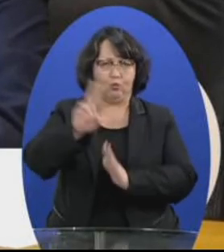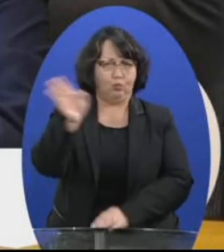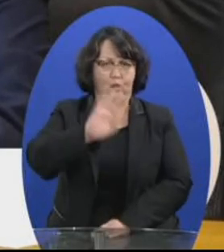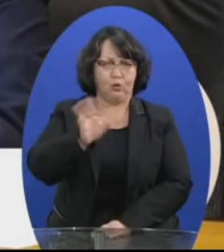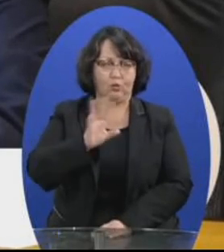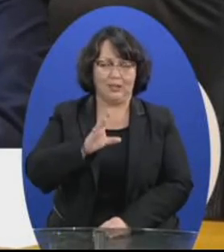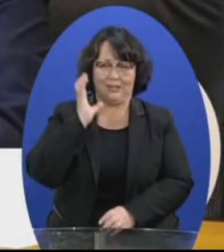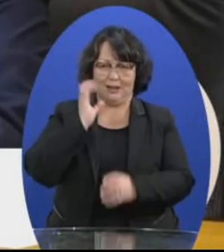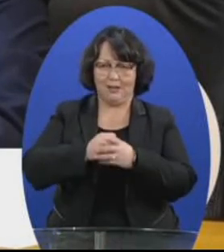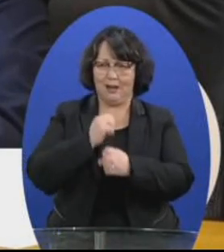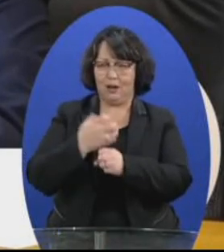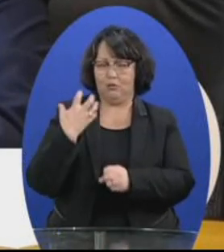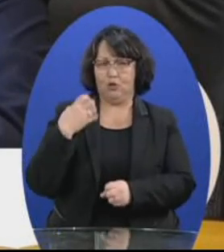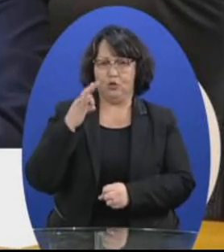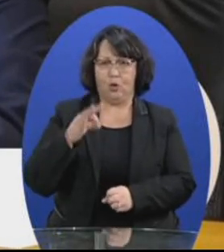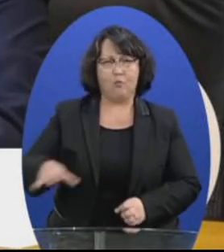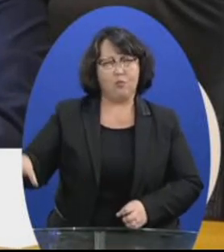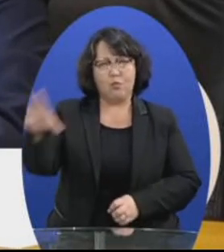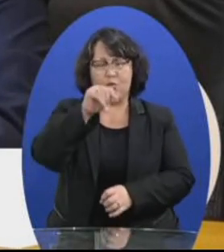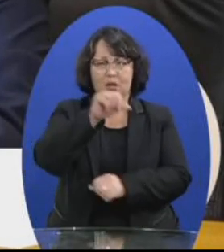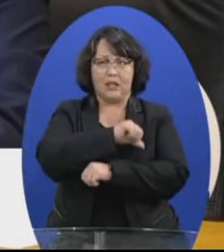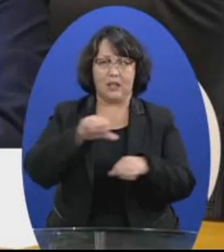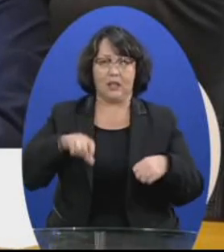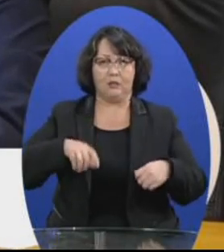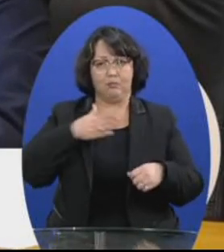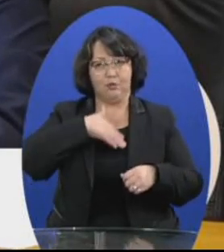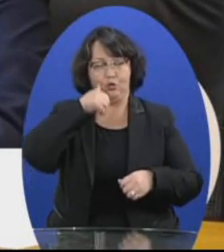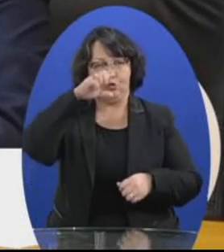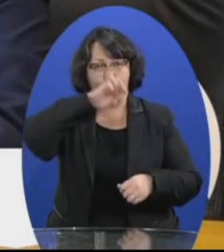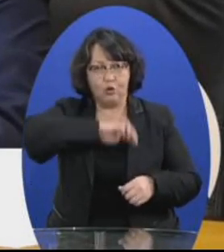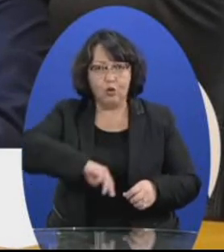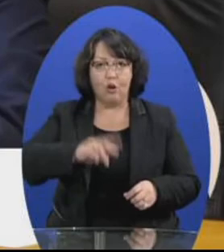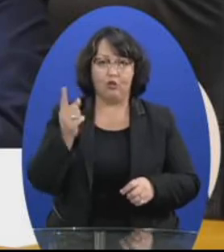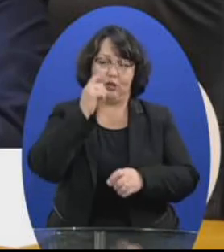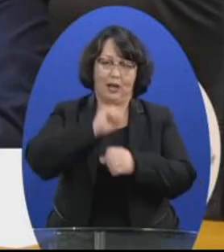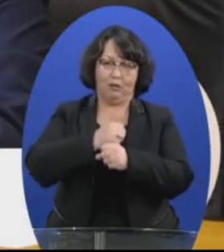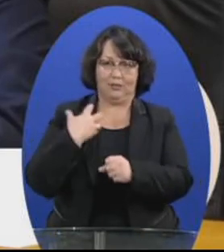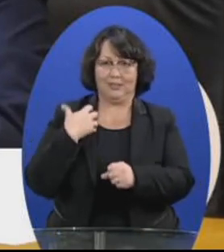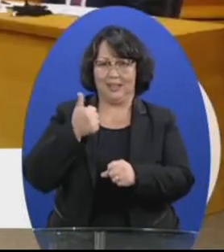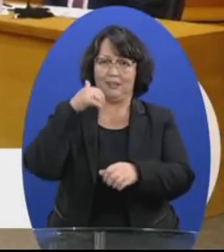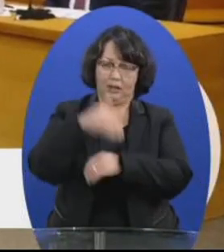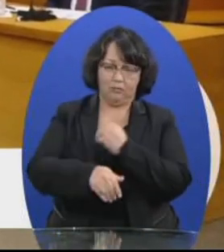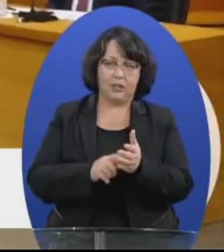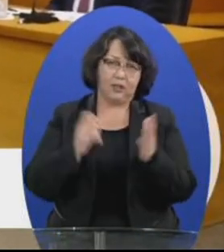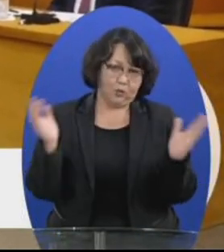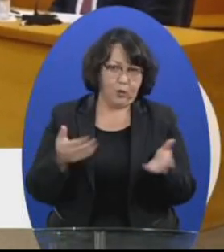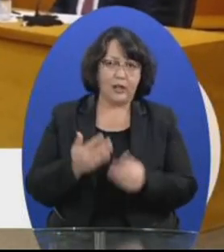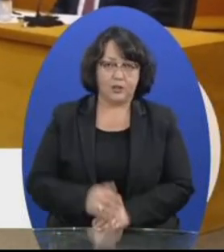нэгдэлтэй сахилах хариуцлагатай өндөр ухамсартай энэ цаг үеийг давхыг уриалж байна.